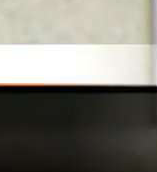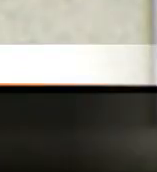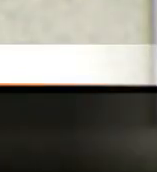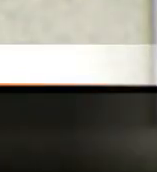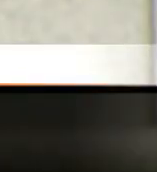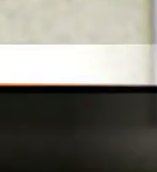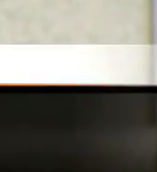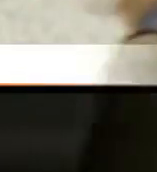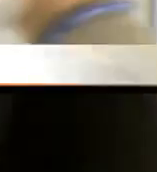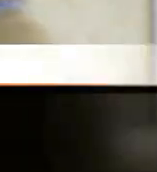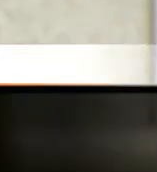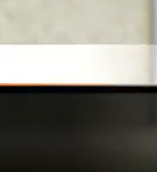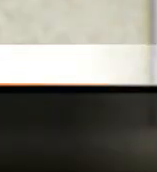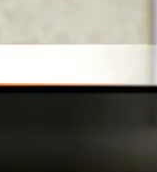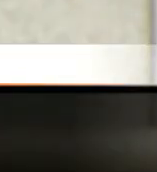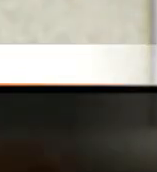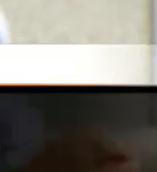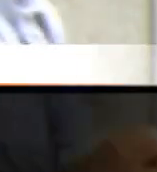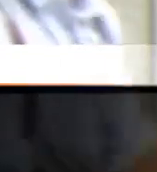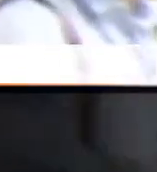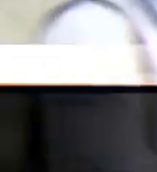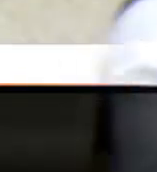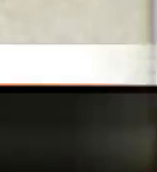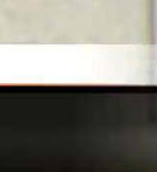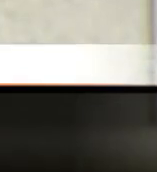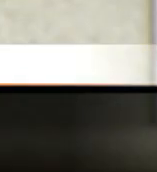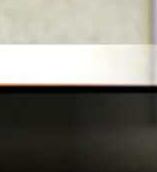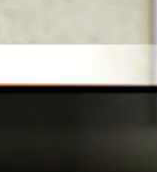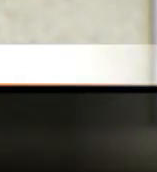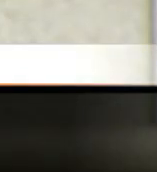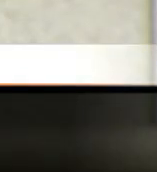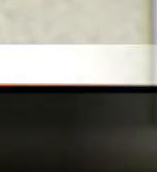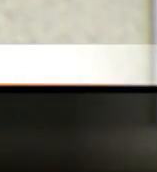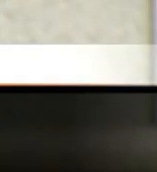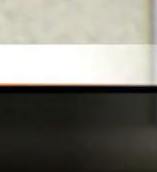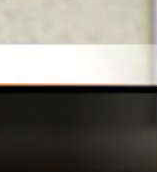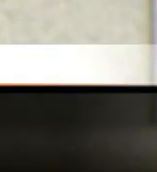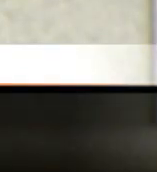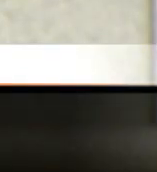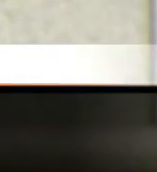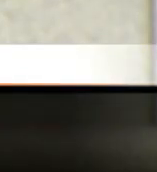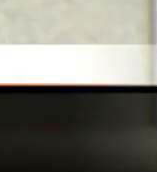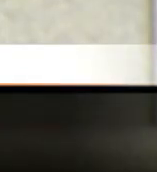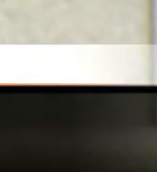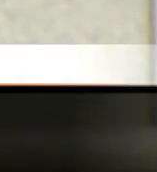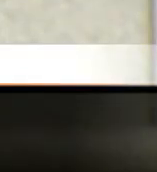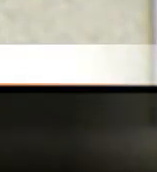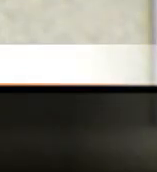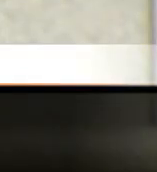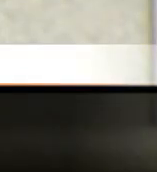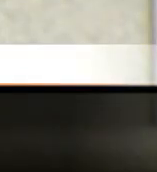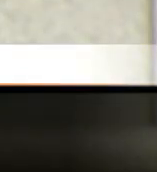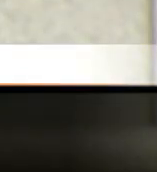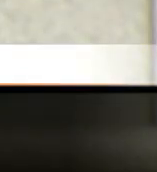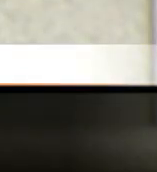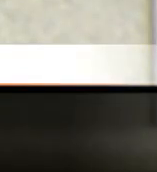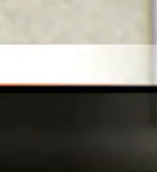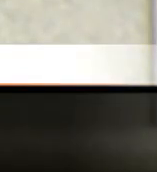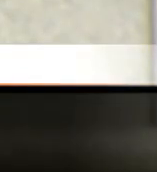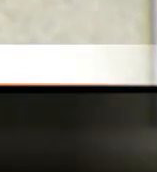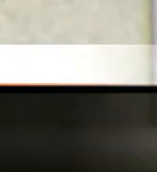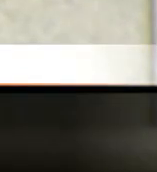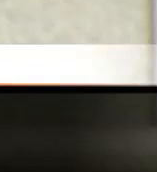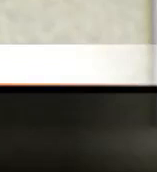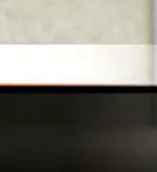방침이 있기 때문에 저도 정리해야 할 것은 곧 정리 하려고 생각하고 있습니다 제가 사는 집만 빼고 는